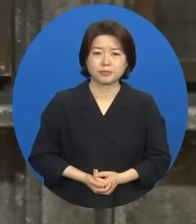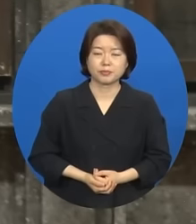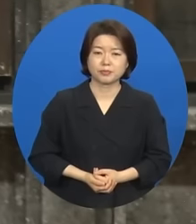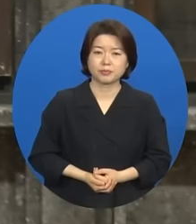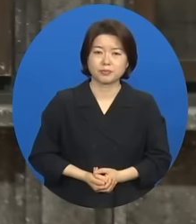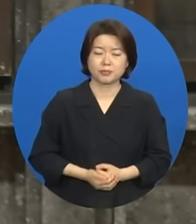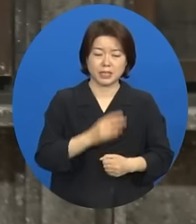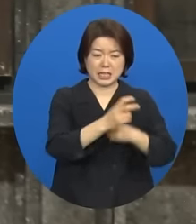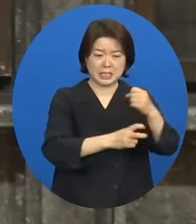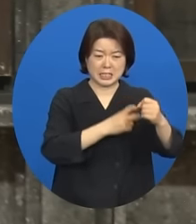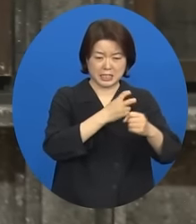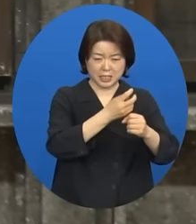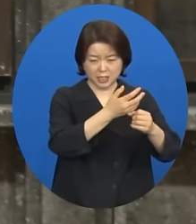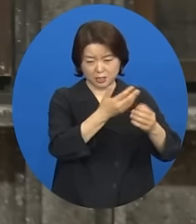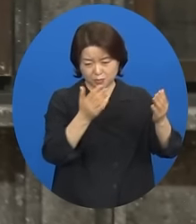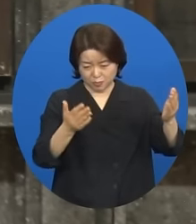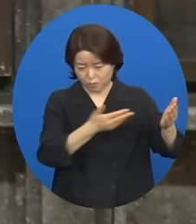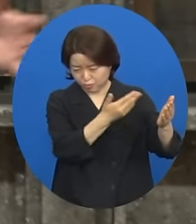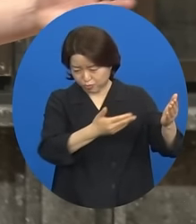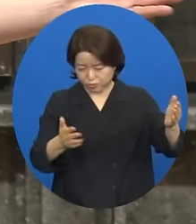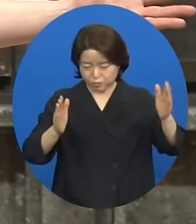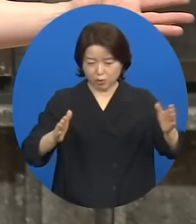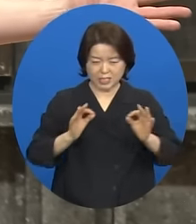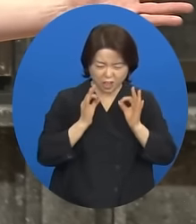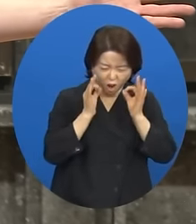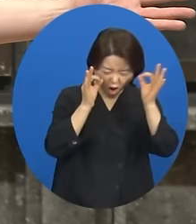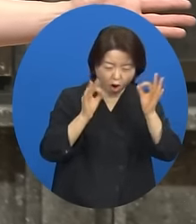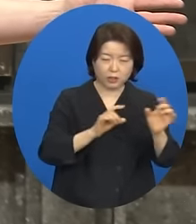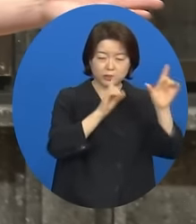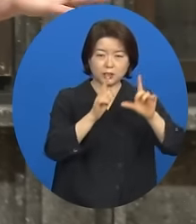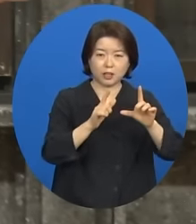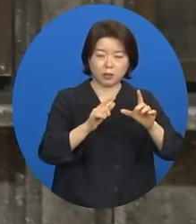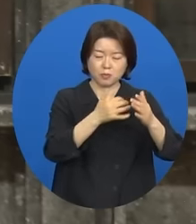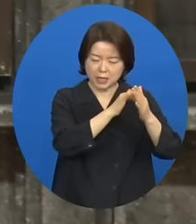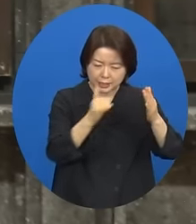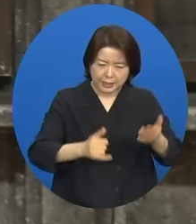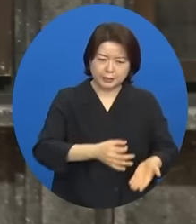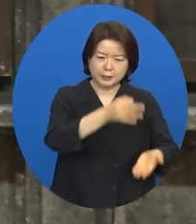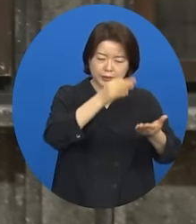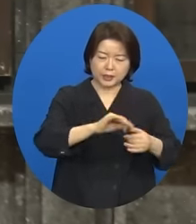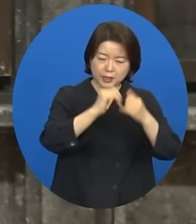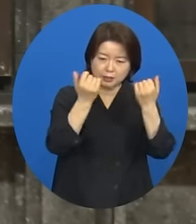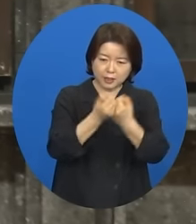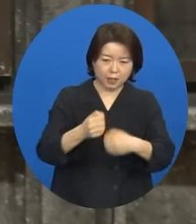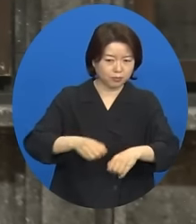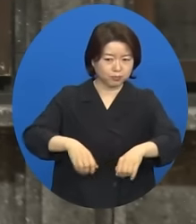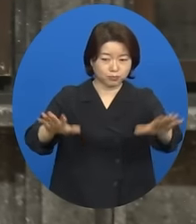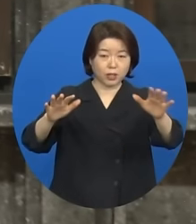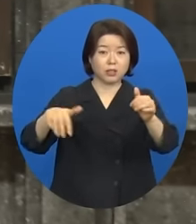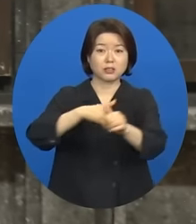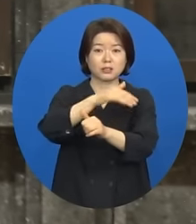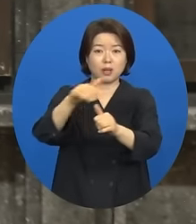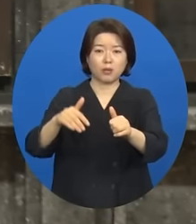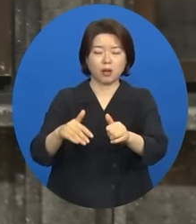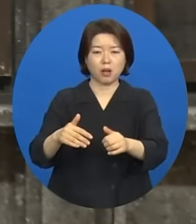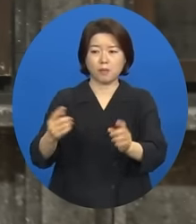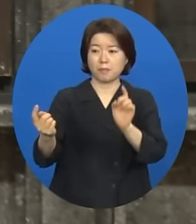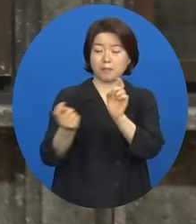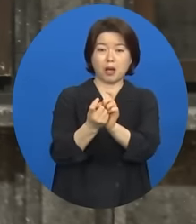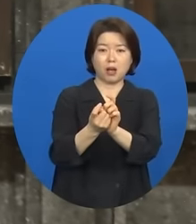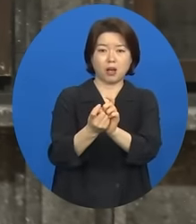20년간 그렇게 열심히 살았는데 모든 가족과 재산을 다 잃어버릴 수도 있는 상황이 얼마나 기가 막힙니까?